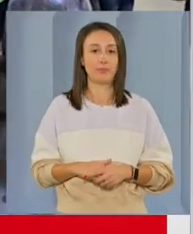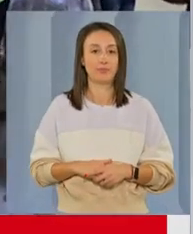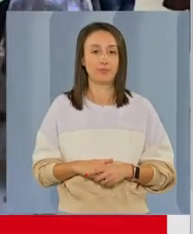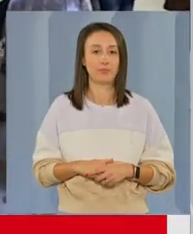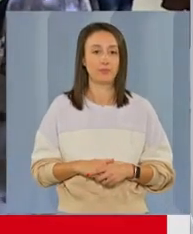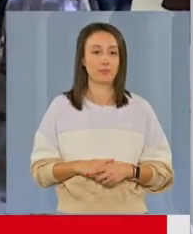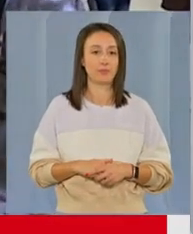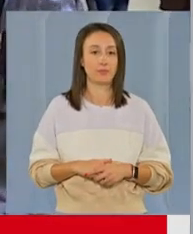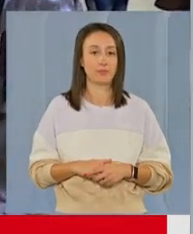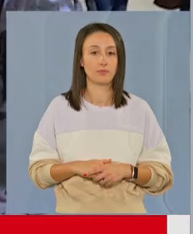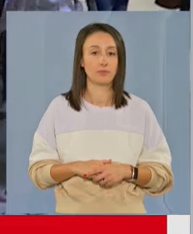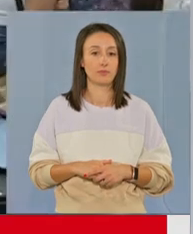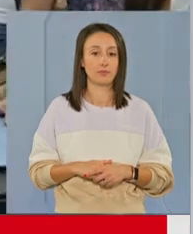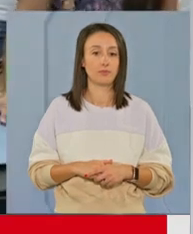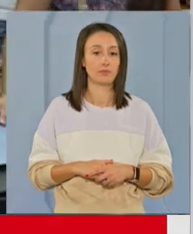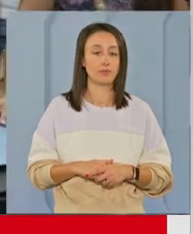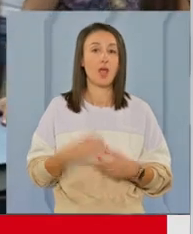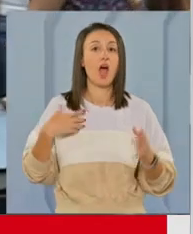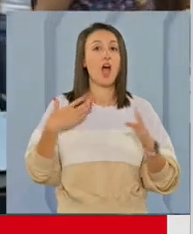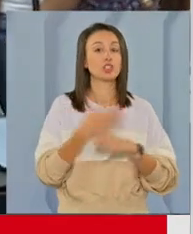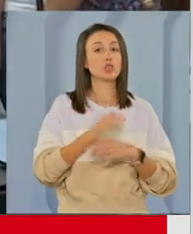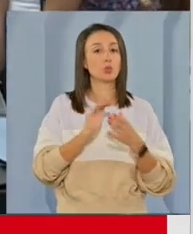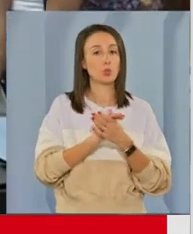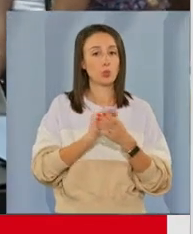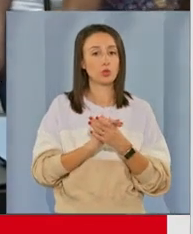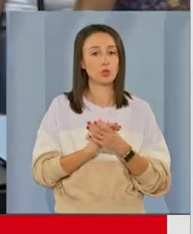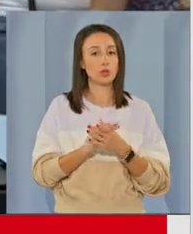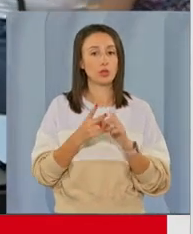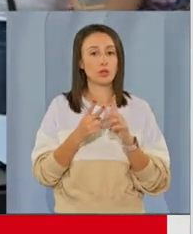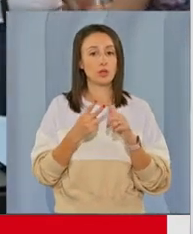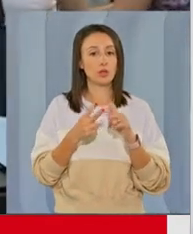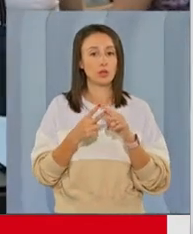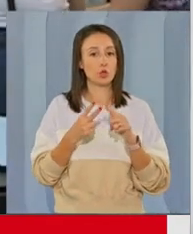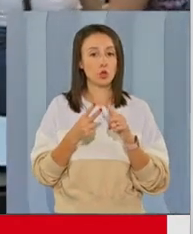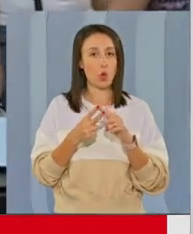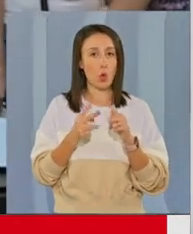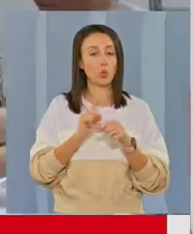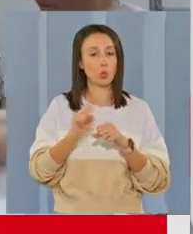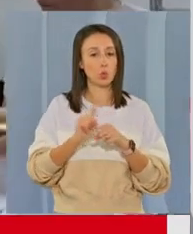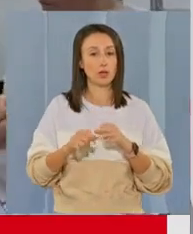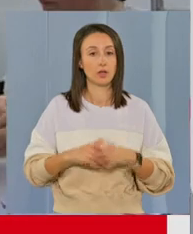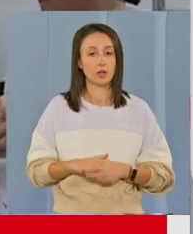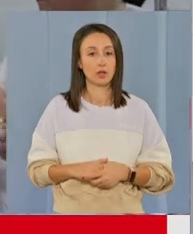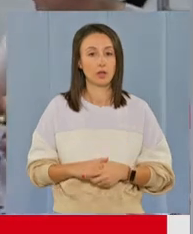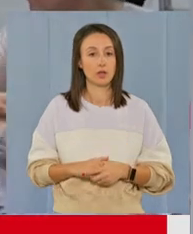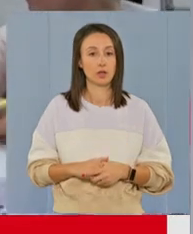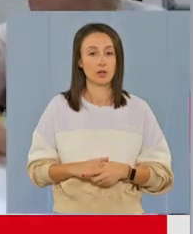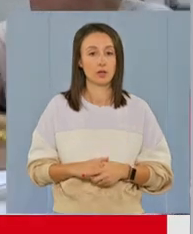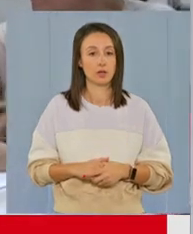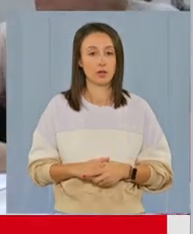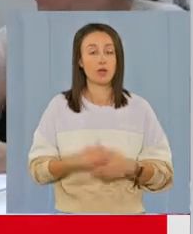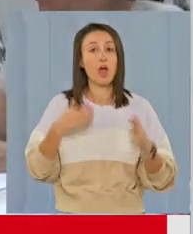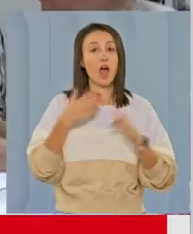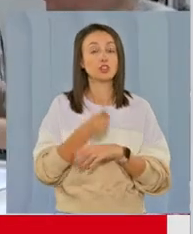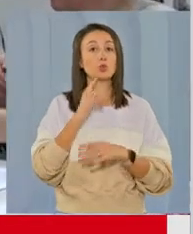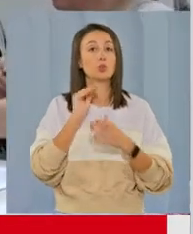urmă, accesul la credite. Mai am două lucruri. Sigur, care vă ascultăm. Mă gândesc să vi le spun foarte rapid. Accesul